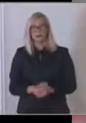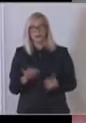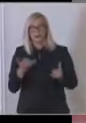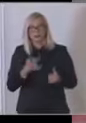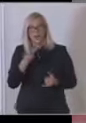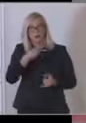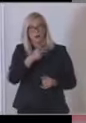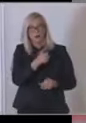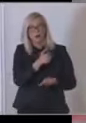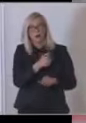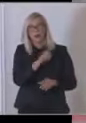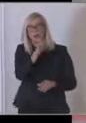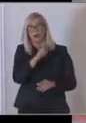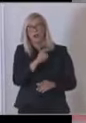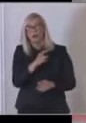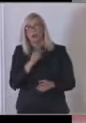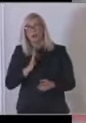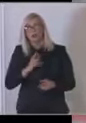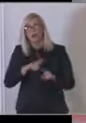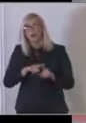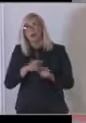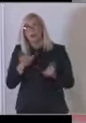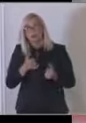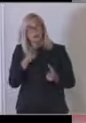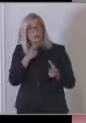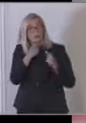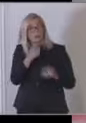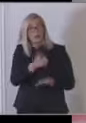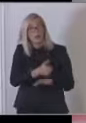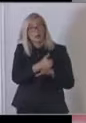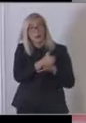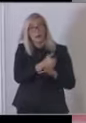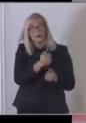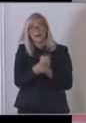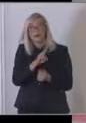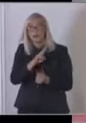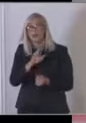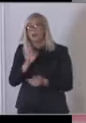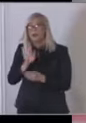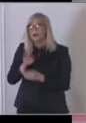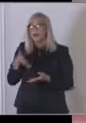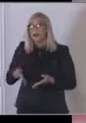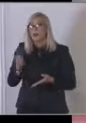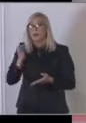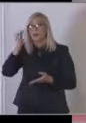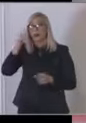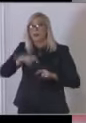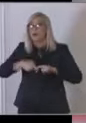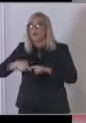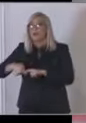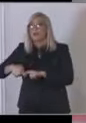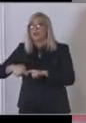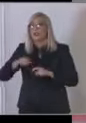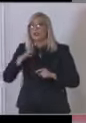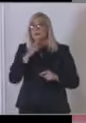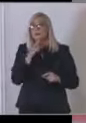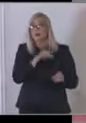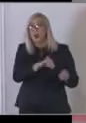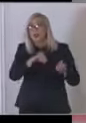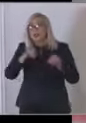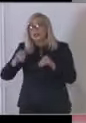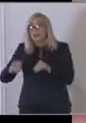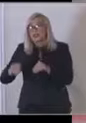dhe biseduat me kryeministrin Zaev dhe përfaqësuesit e qeverisë tonë këtu në lidhje me ekstradimin e të gjithë atyre personave që